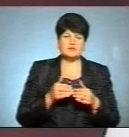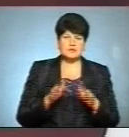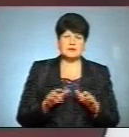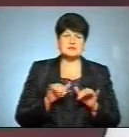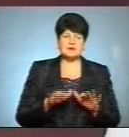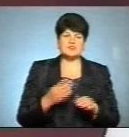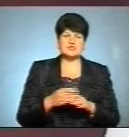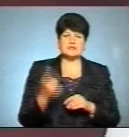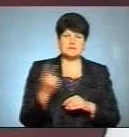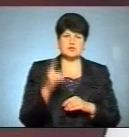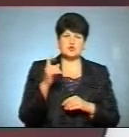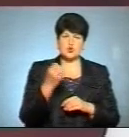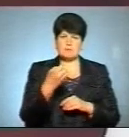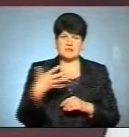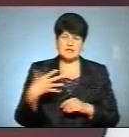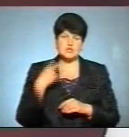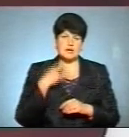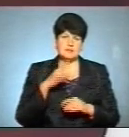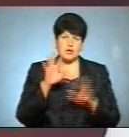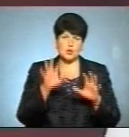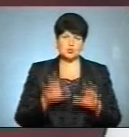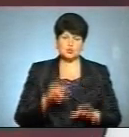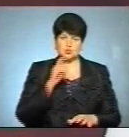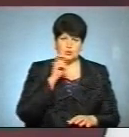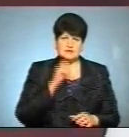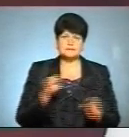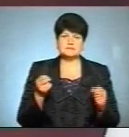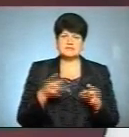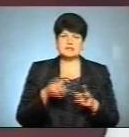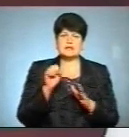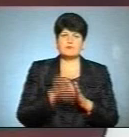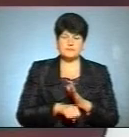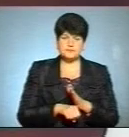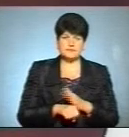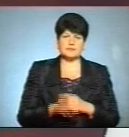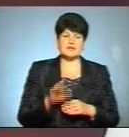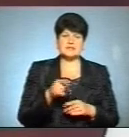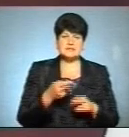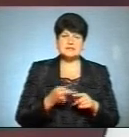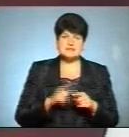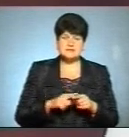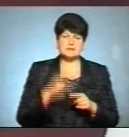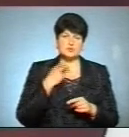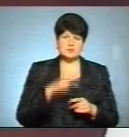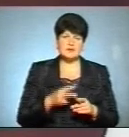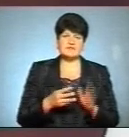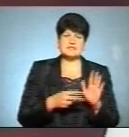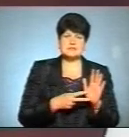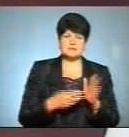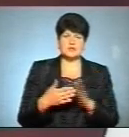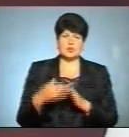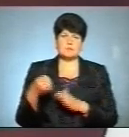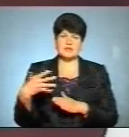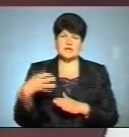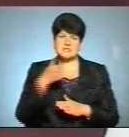частиною першою статті 115 Кримінального кодексу України «Умисне вбивство». Вона передбачає позбавлення волі від 7 до 15